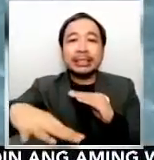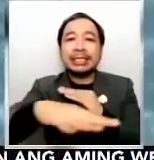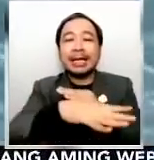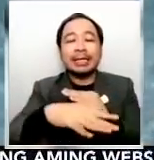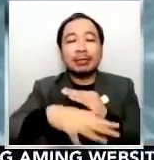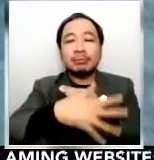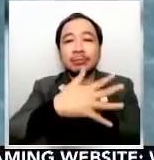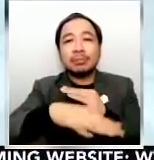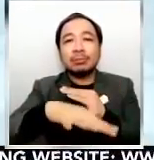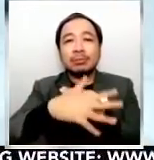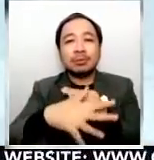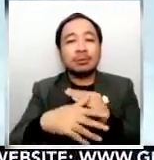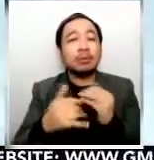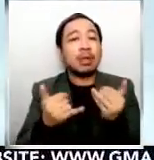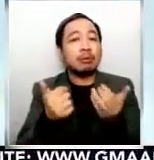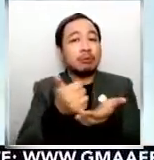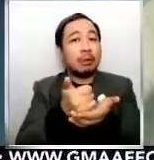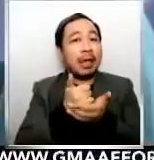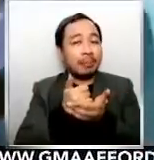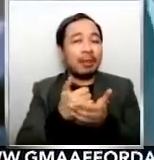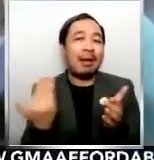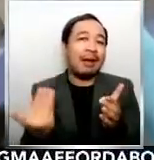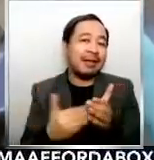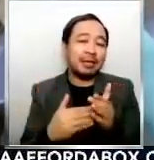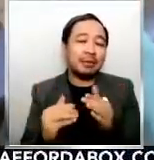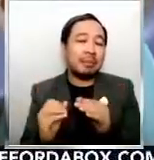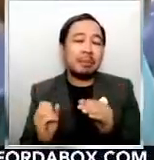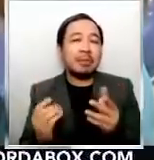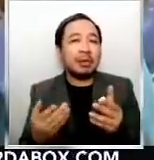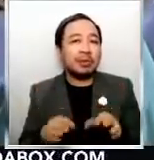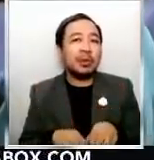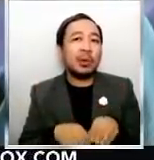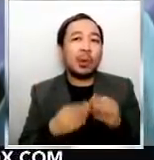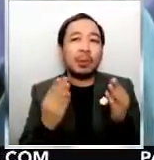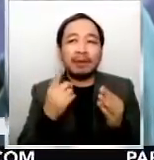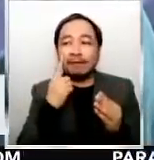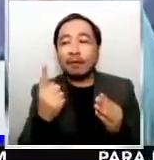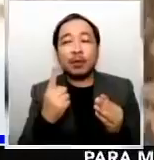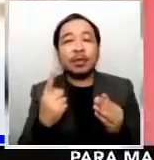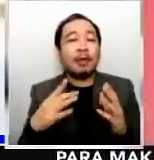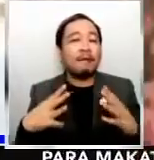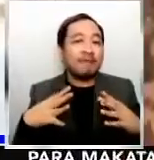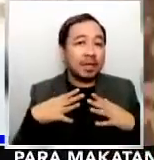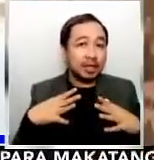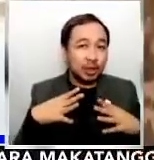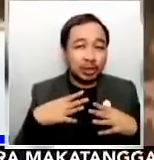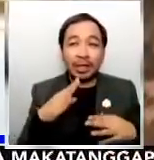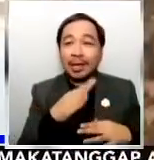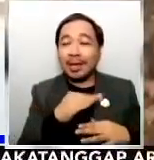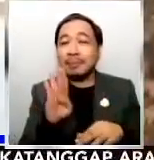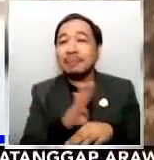Malaking tulong naman daw ang makabalik muli ng Boracay para sa mga bakasyonista at maging sa mga negosyante sa isla.